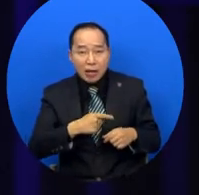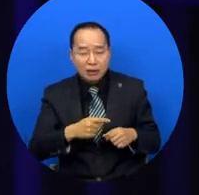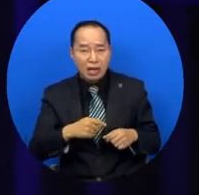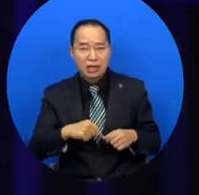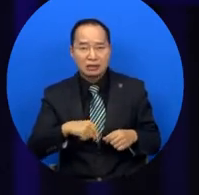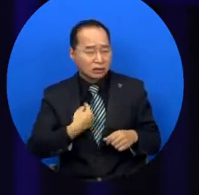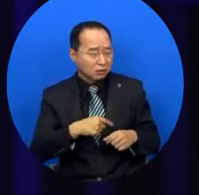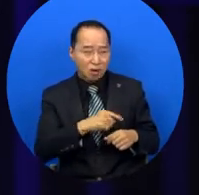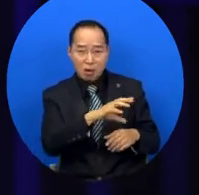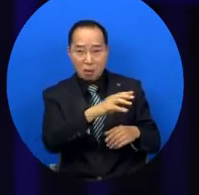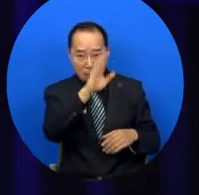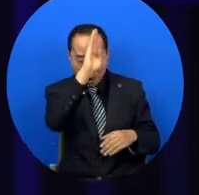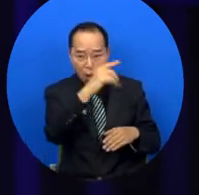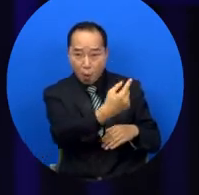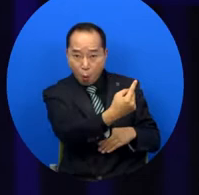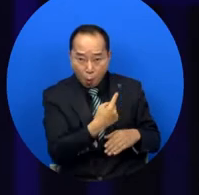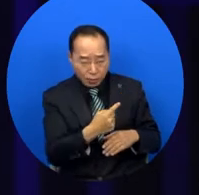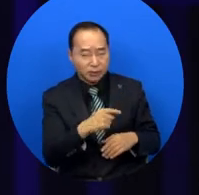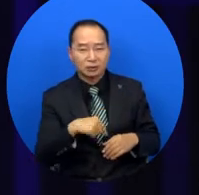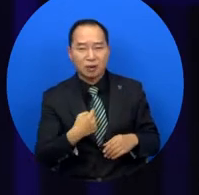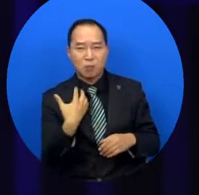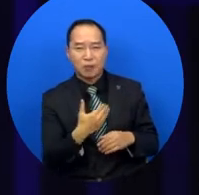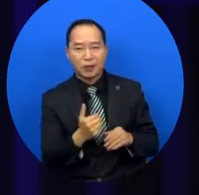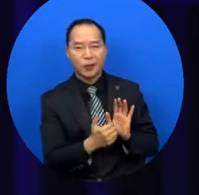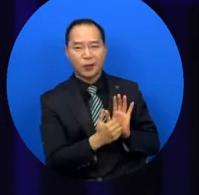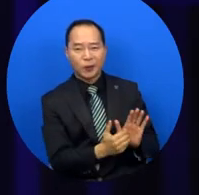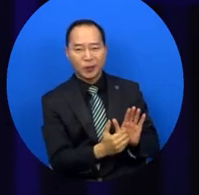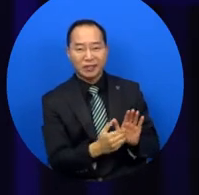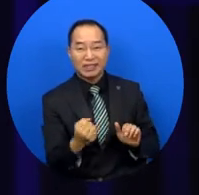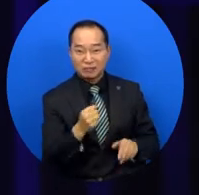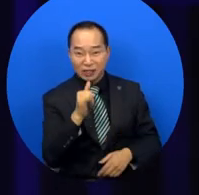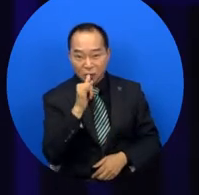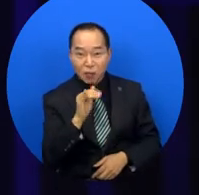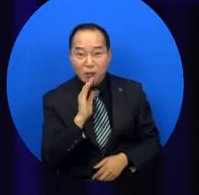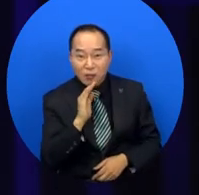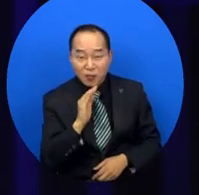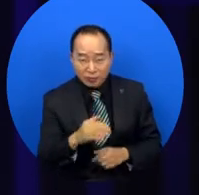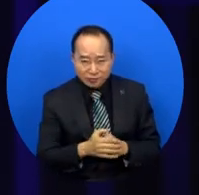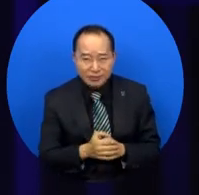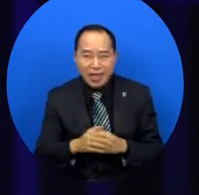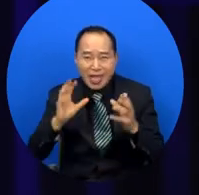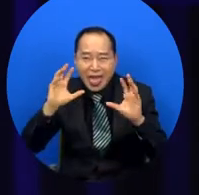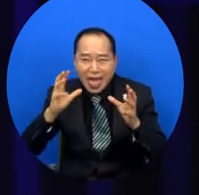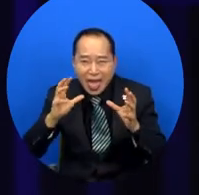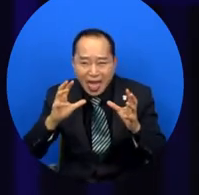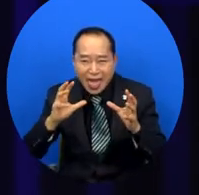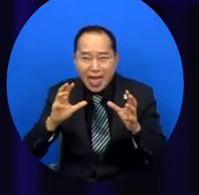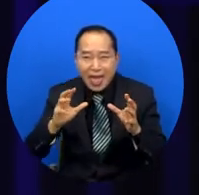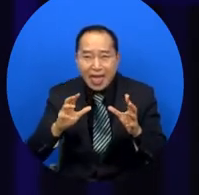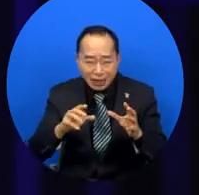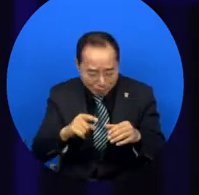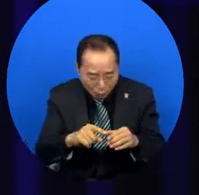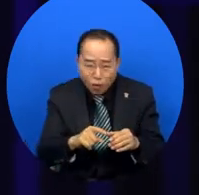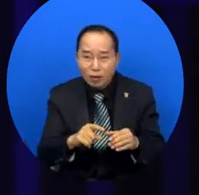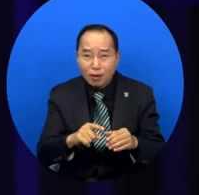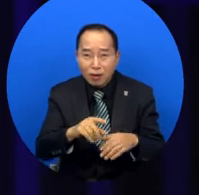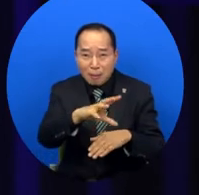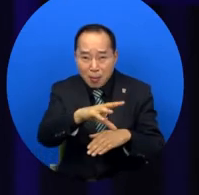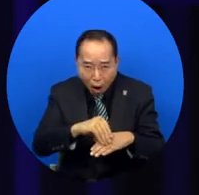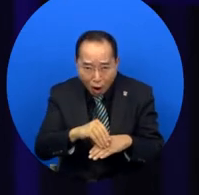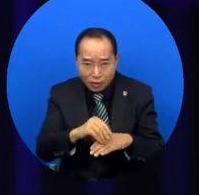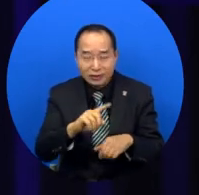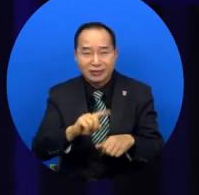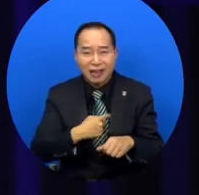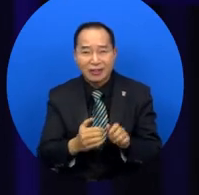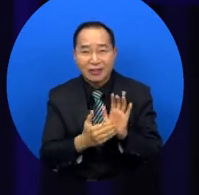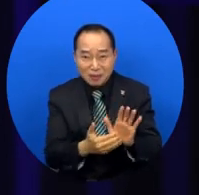우리 면역, 자가 면역 말은 들어보셨죠? 그게 면역이 우리 뭐 백혈구 이런 애들이 이제 박테리아나 바이러스